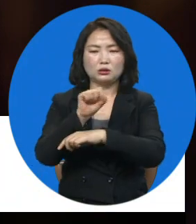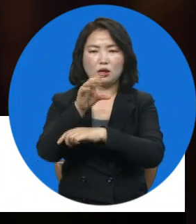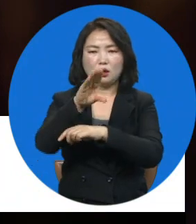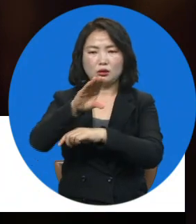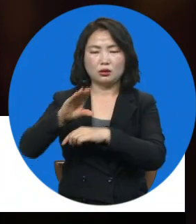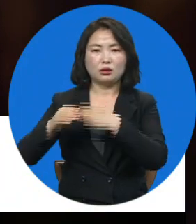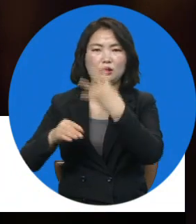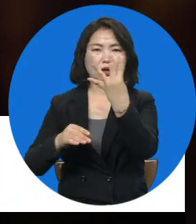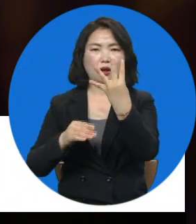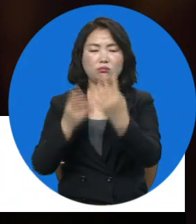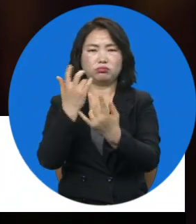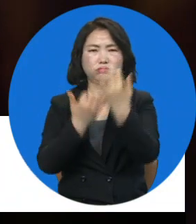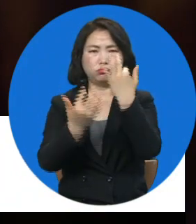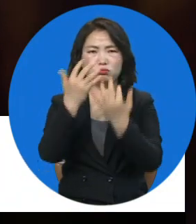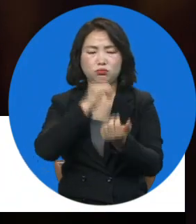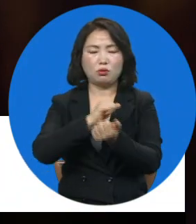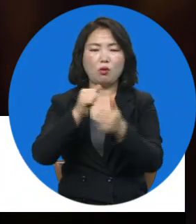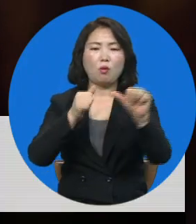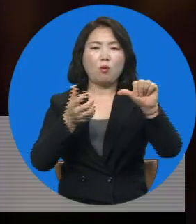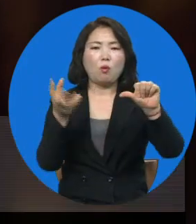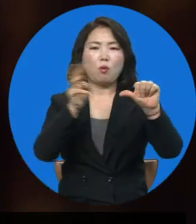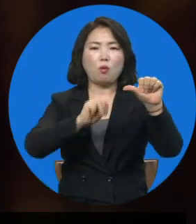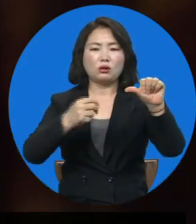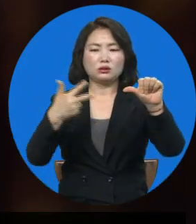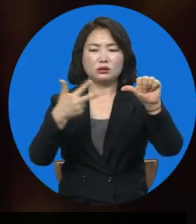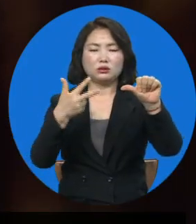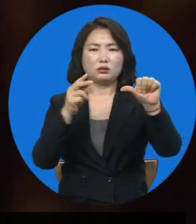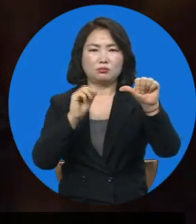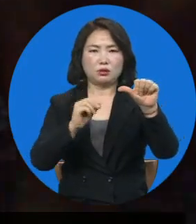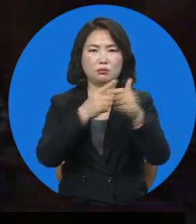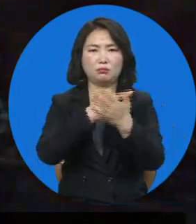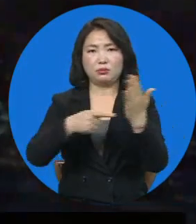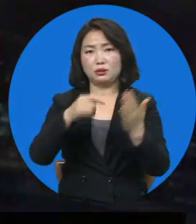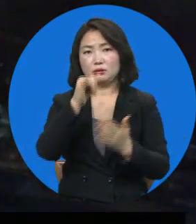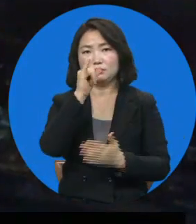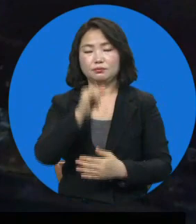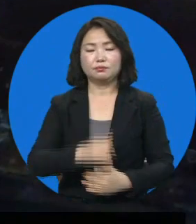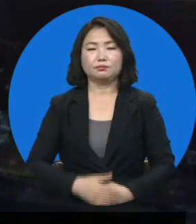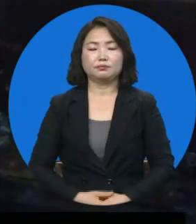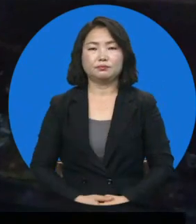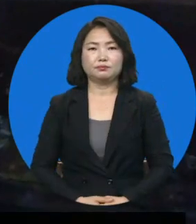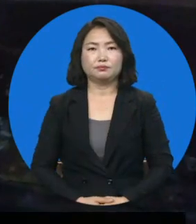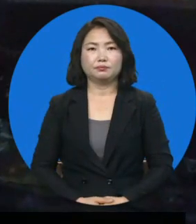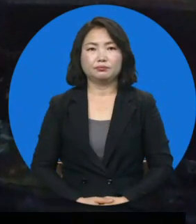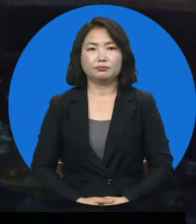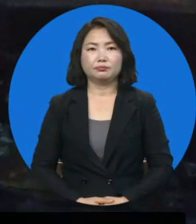때가 불에 타 소방서 추산 5억 7000만 원의 재산피해가 났습니다